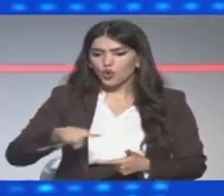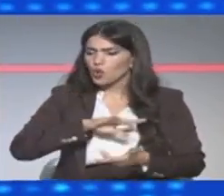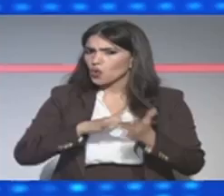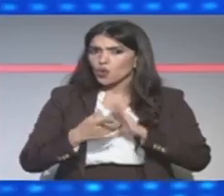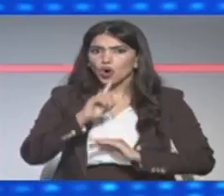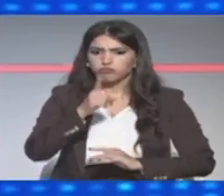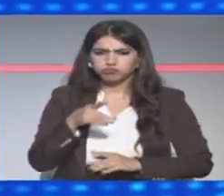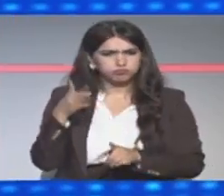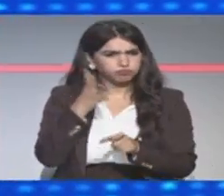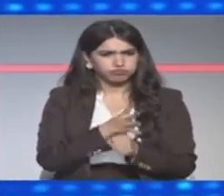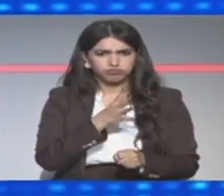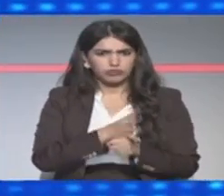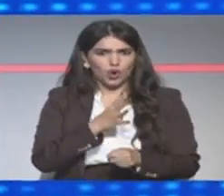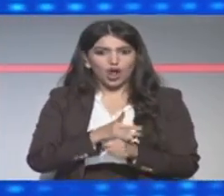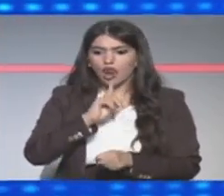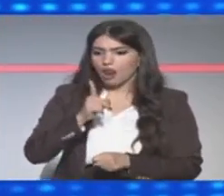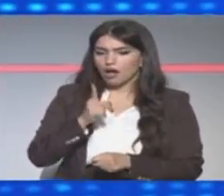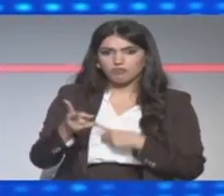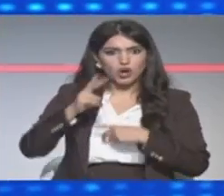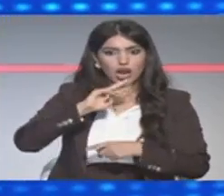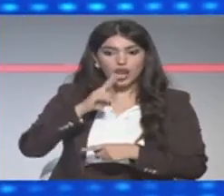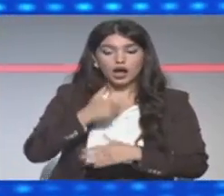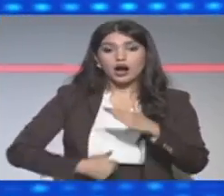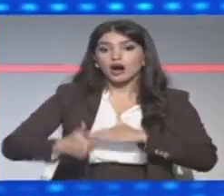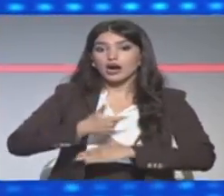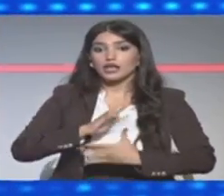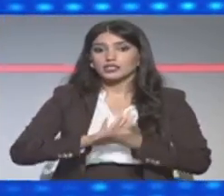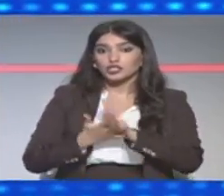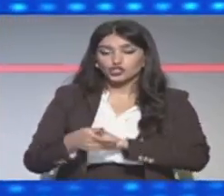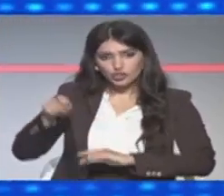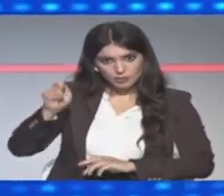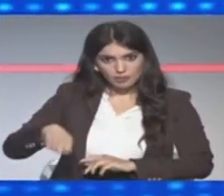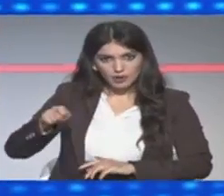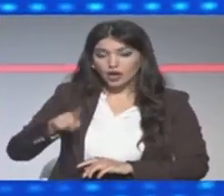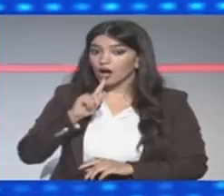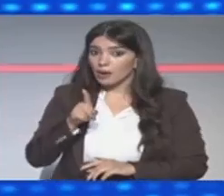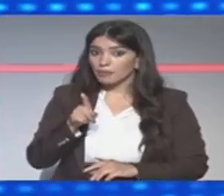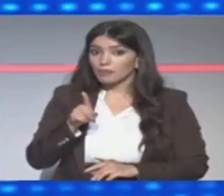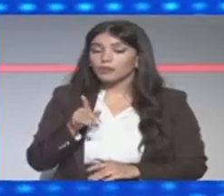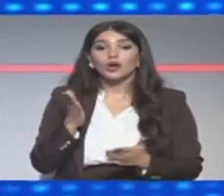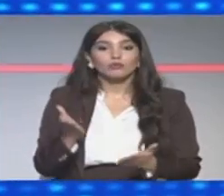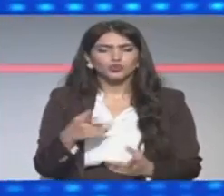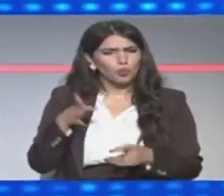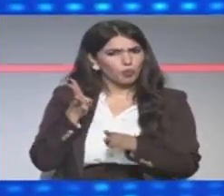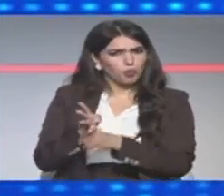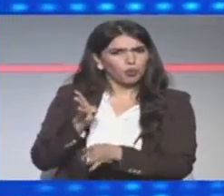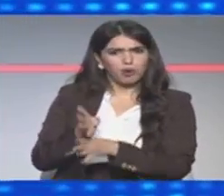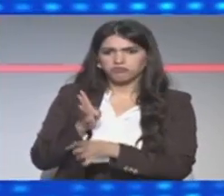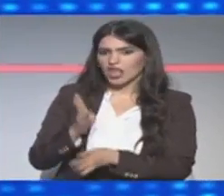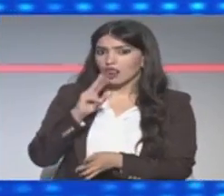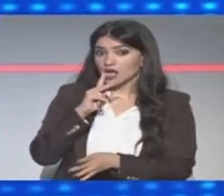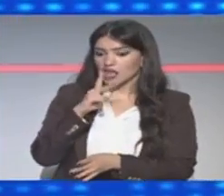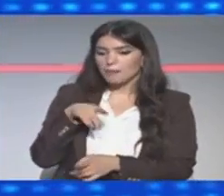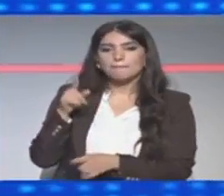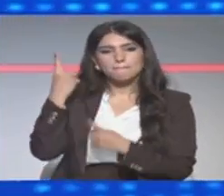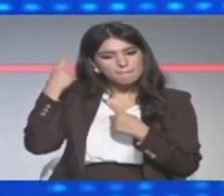وصفه بادعاءات وافتراءات رئيس جمعية القضاة أنس الحمادي، معتبرا أنها اتهامات كاذبة